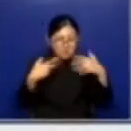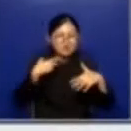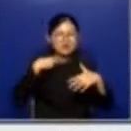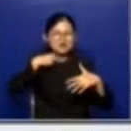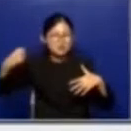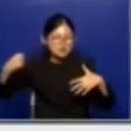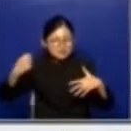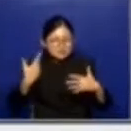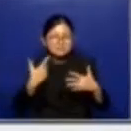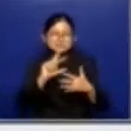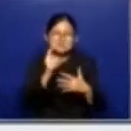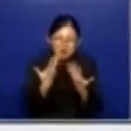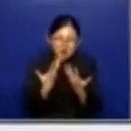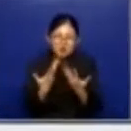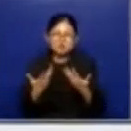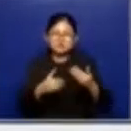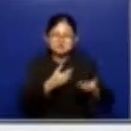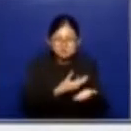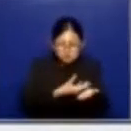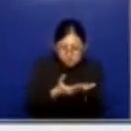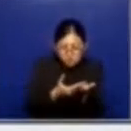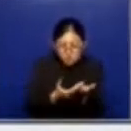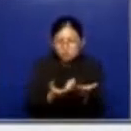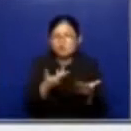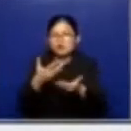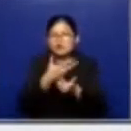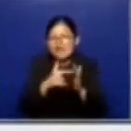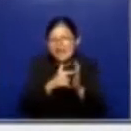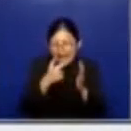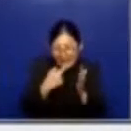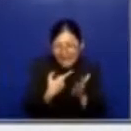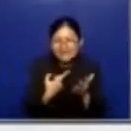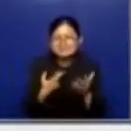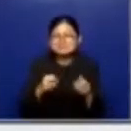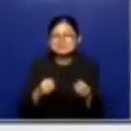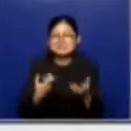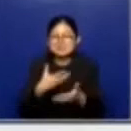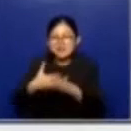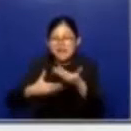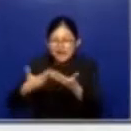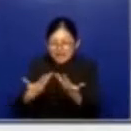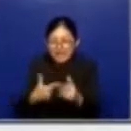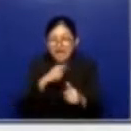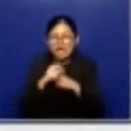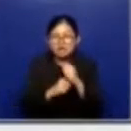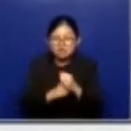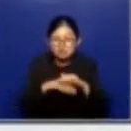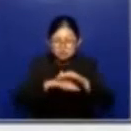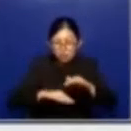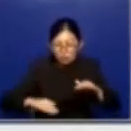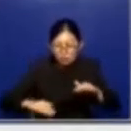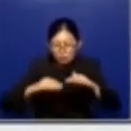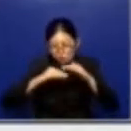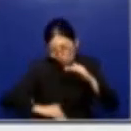ยน้อยการค้ายาเสพติดส่งยาเสพติดอย่างที่หลายท่านได้พูดไปแล้วนะครับอายุน้อยลงเป็นเด็กส่งยาในพื้น